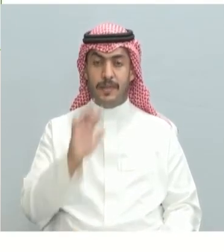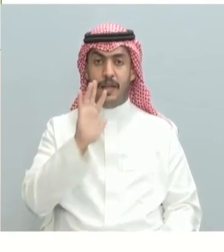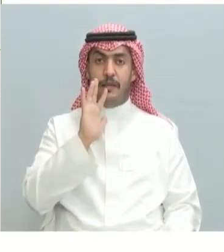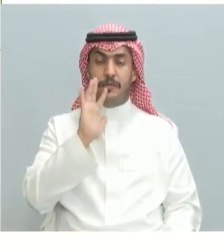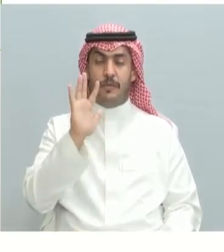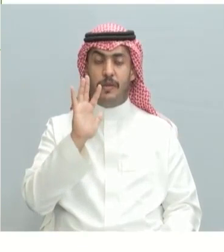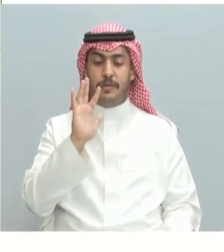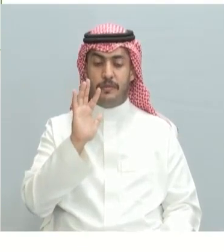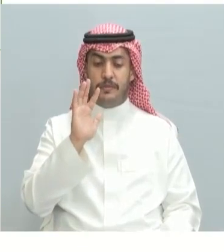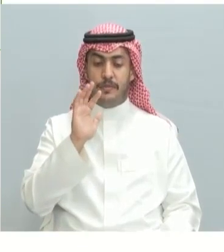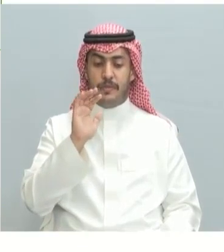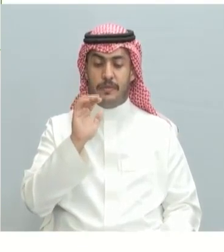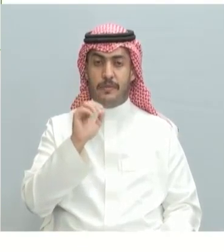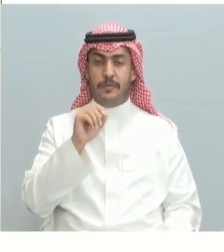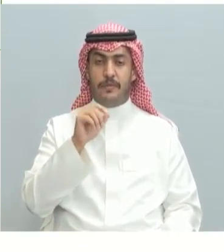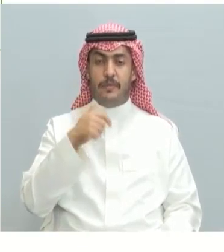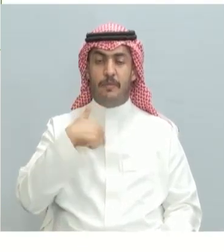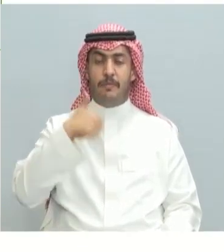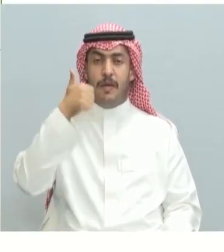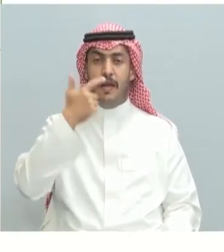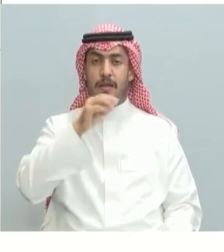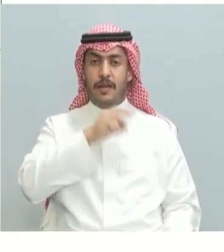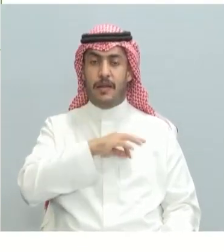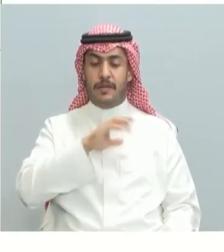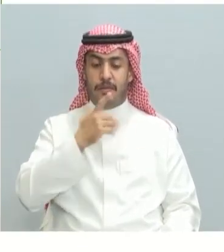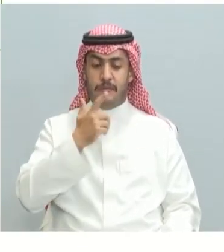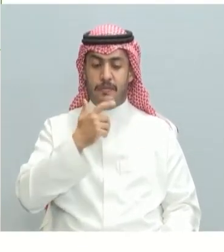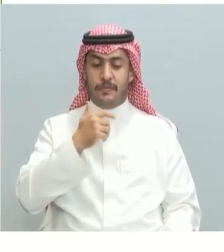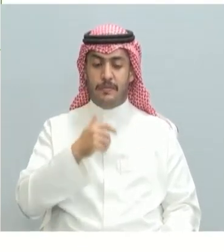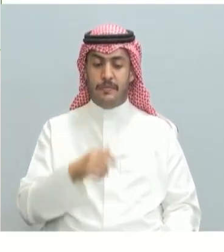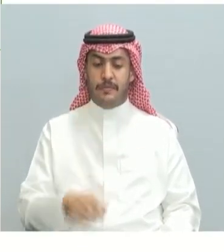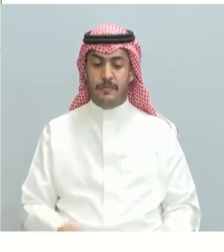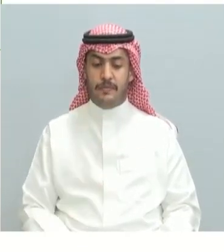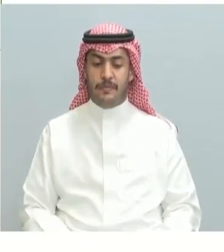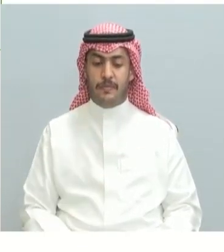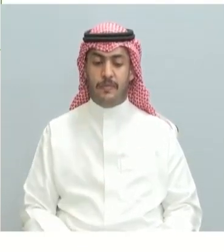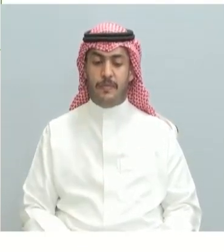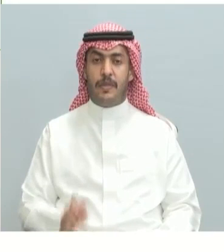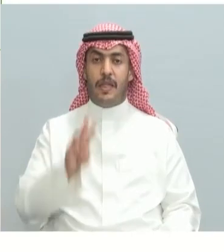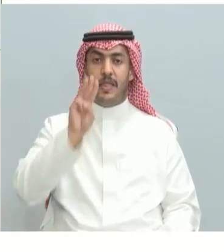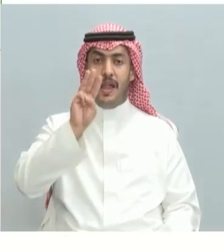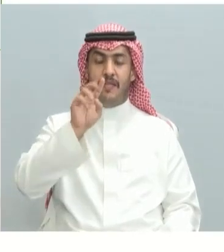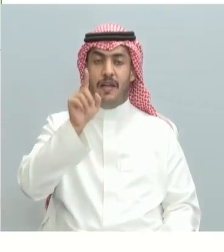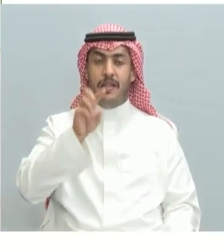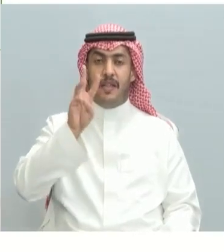سنوات خمس سنوات كم حققت العائد نرى هنا فعلا